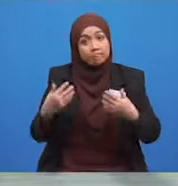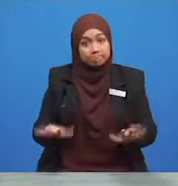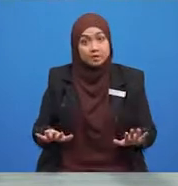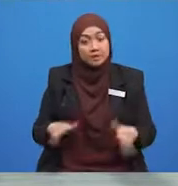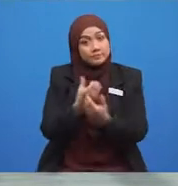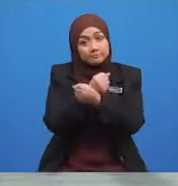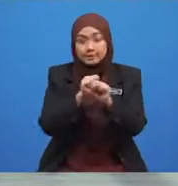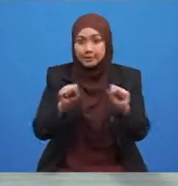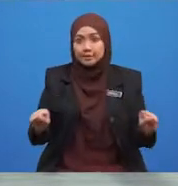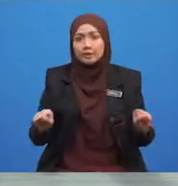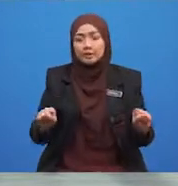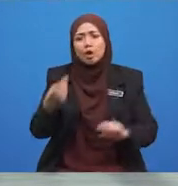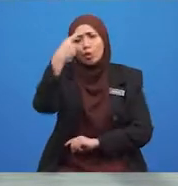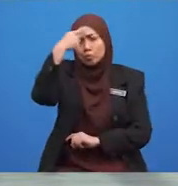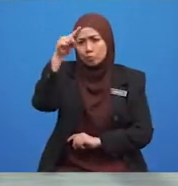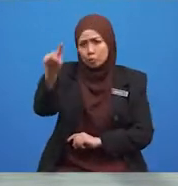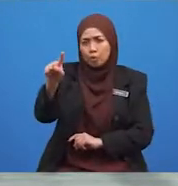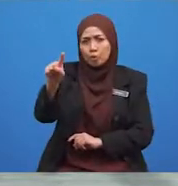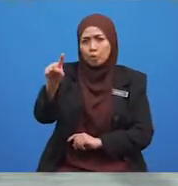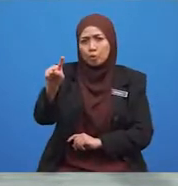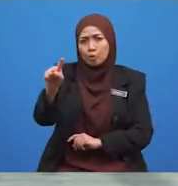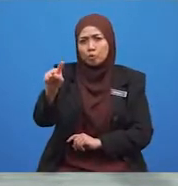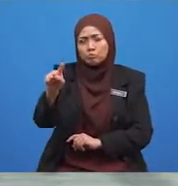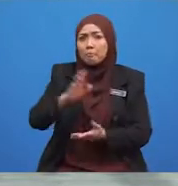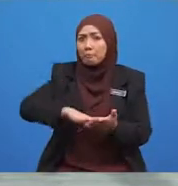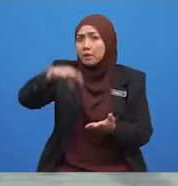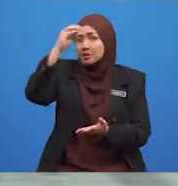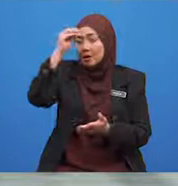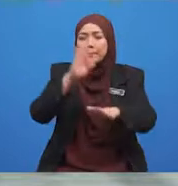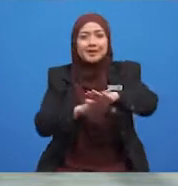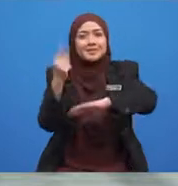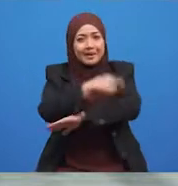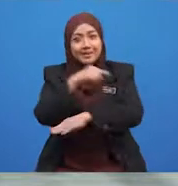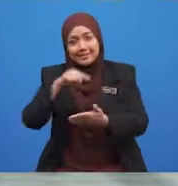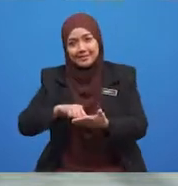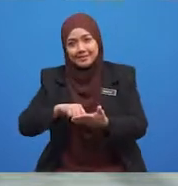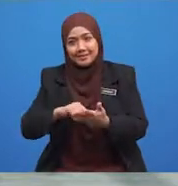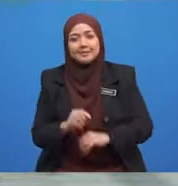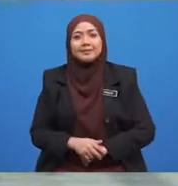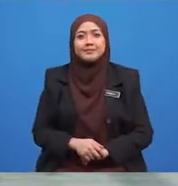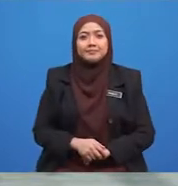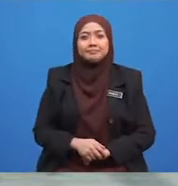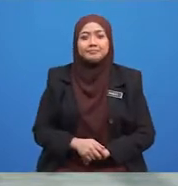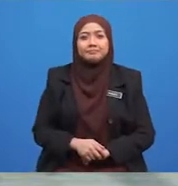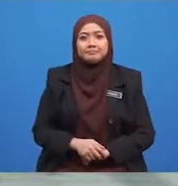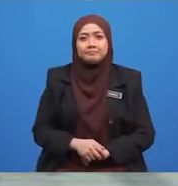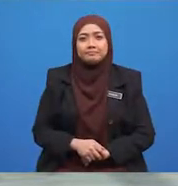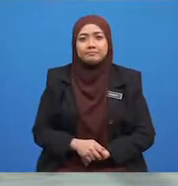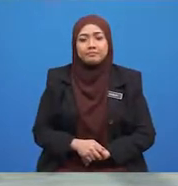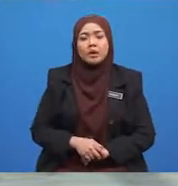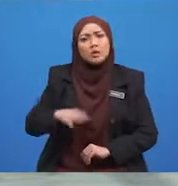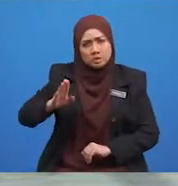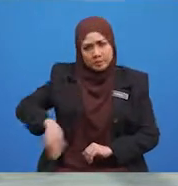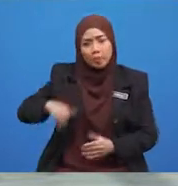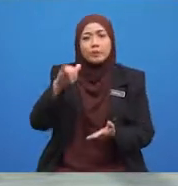Sudahkah anda bersedia untuk meneruskan pembelajaran pada hari ini? Ha,